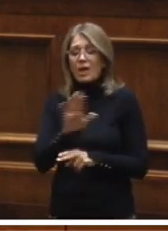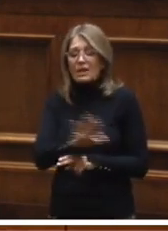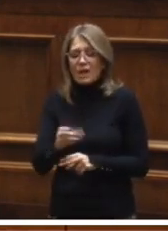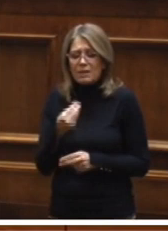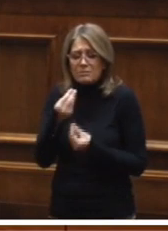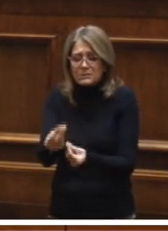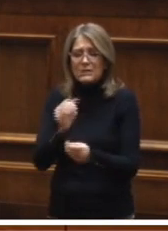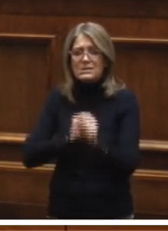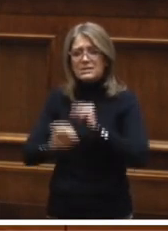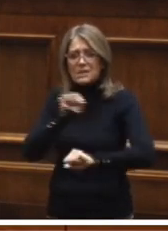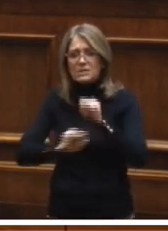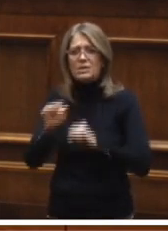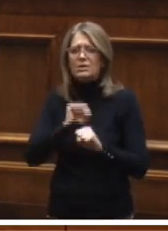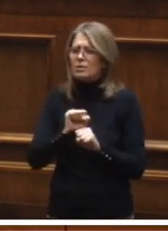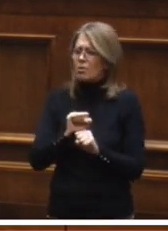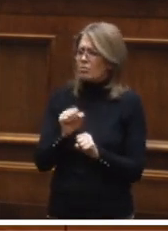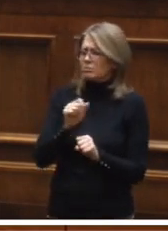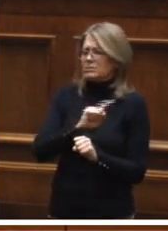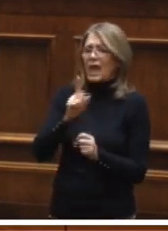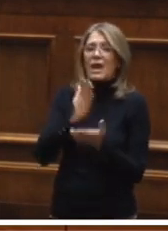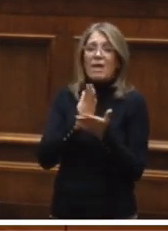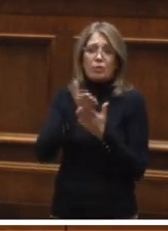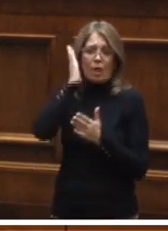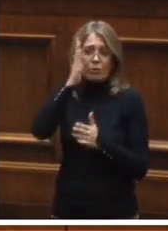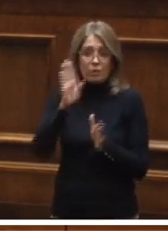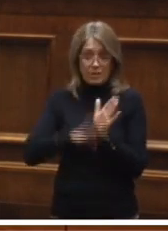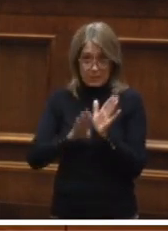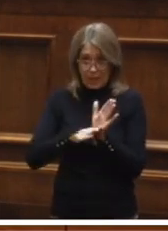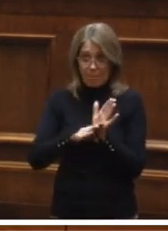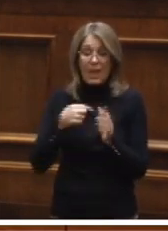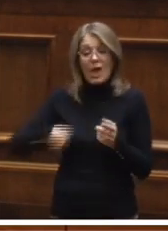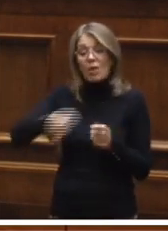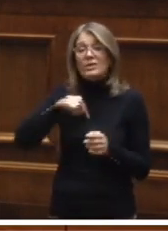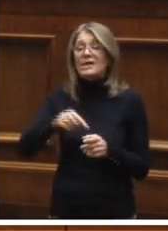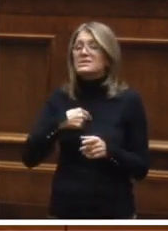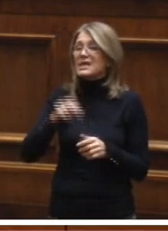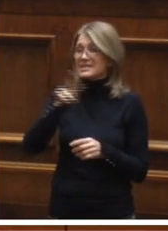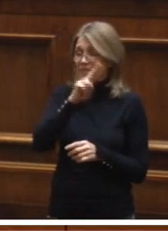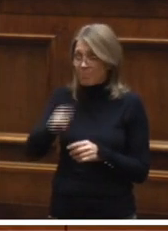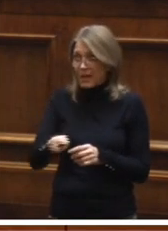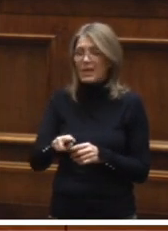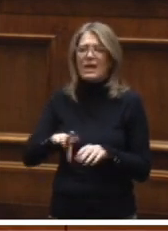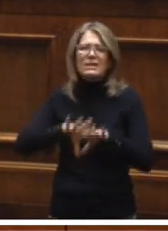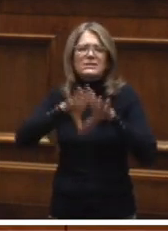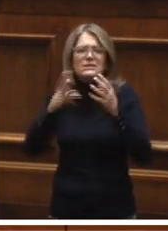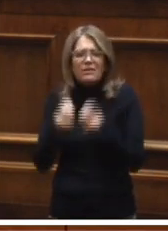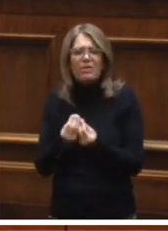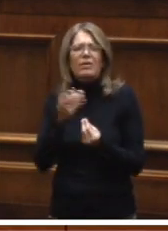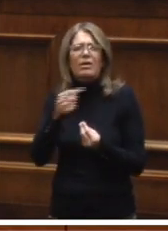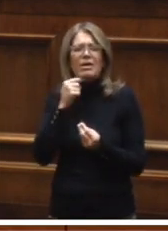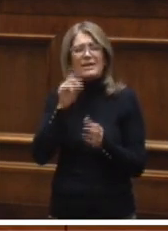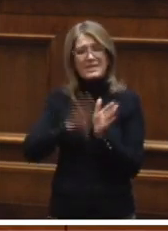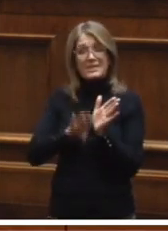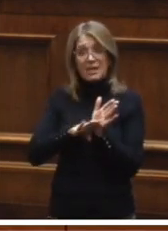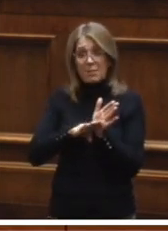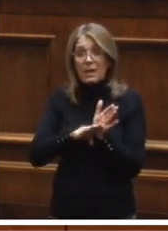kog oblika diskriminacije. Polazeći od toga da je kod nas zabranjen svaki oblik diskriminacije, kao i to da je svakom priznato